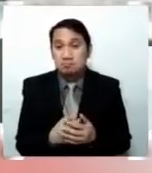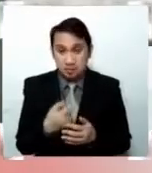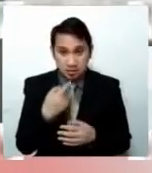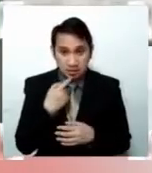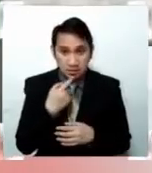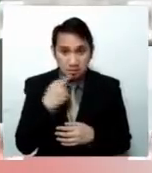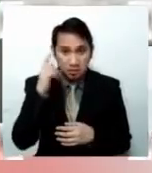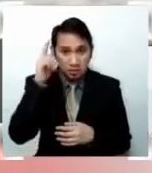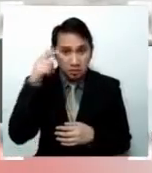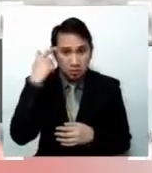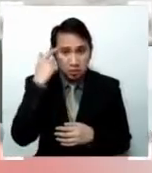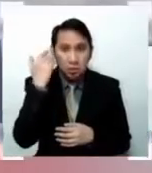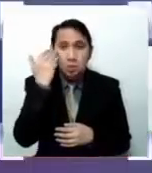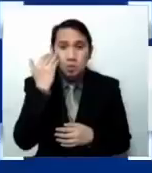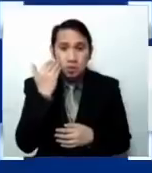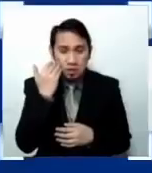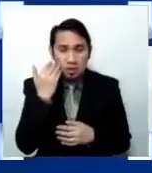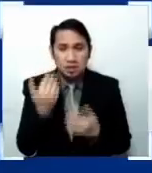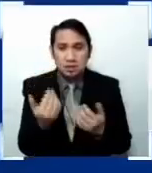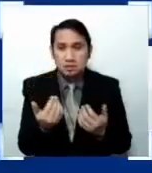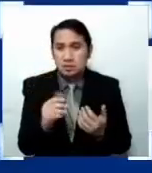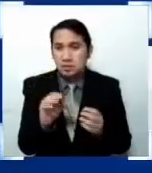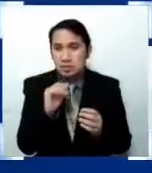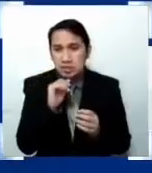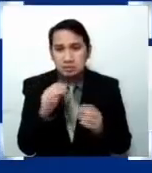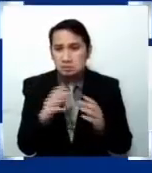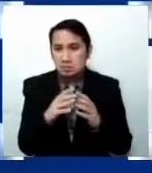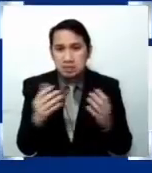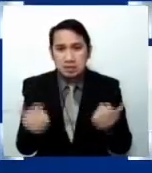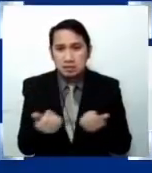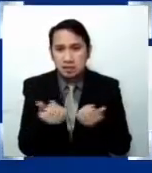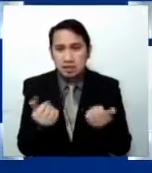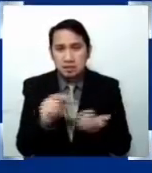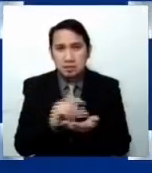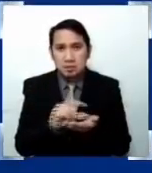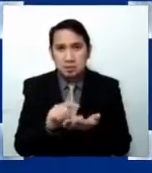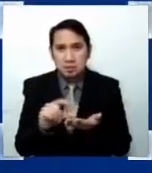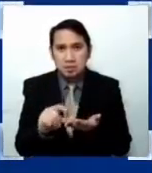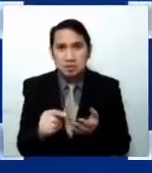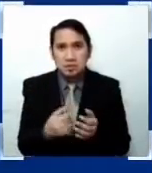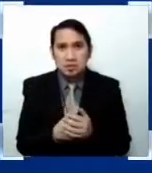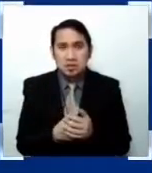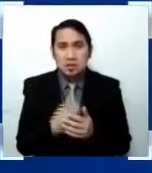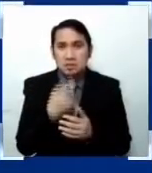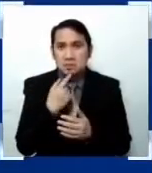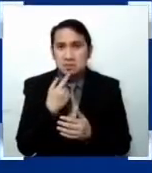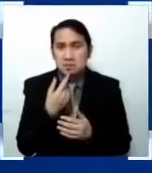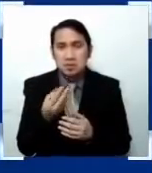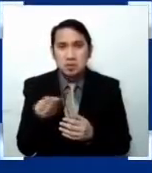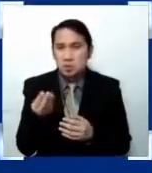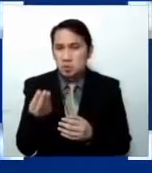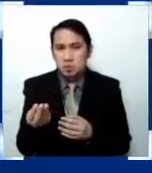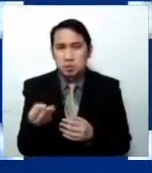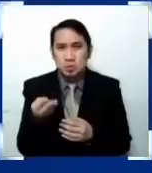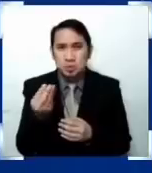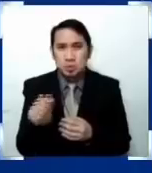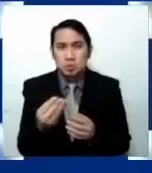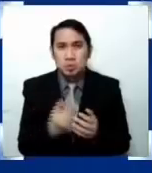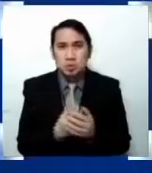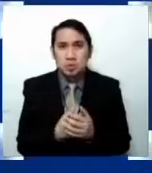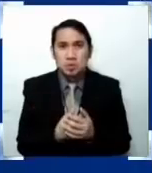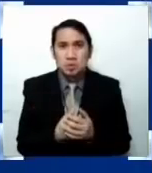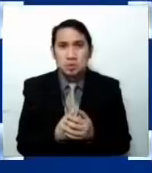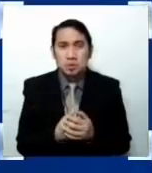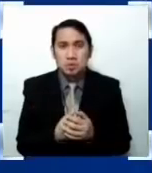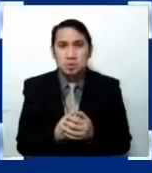stock ng tocilizumab sa bansa. Kakaunti na lang eh. That's the problem eh. May tocilizumab. You know, walang